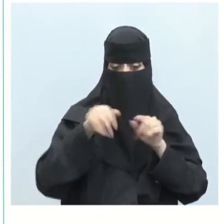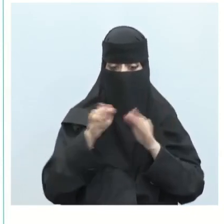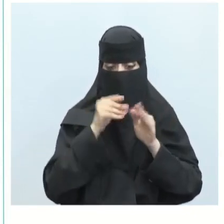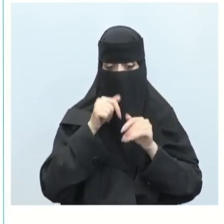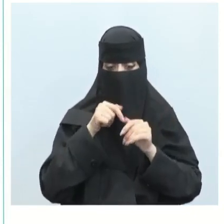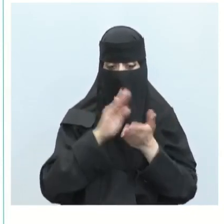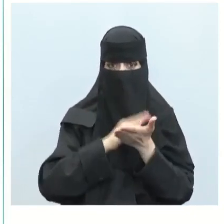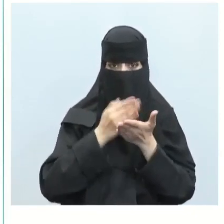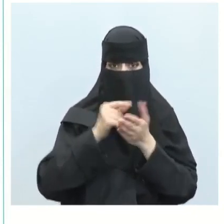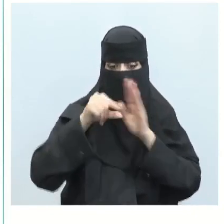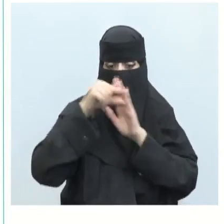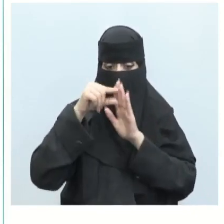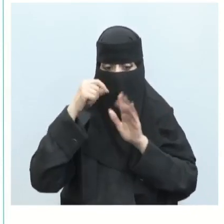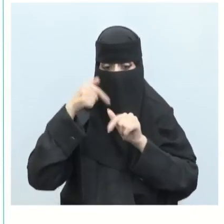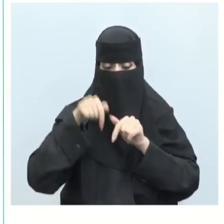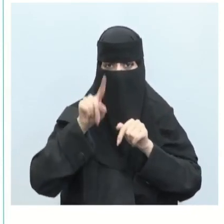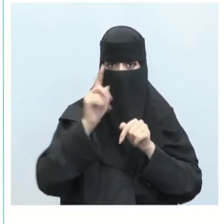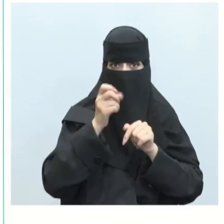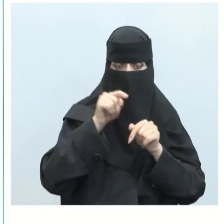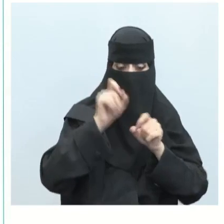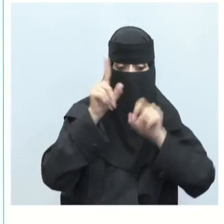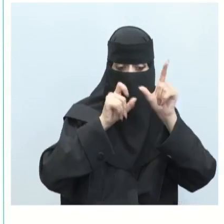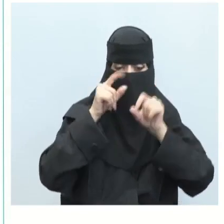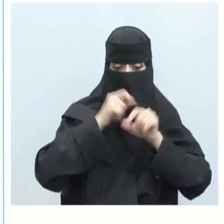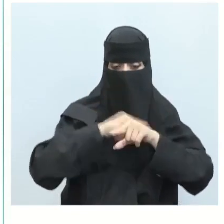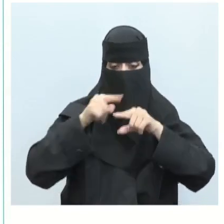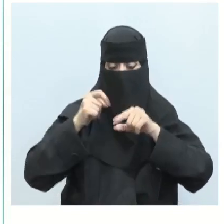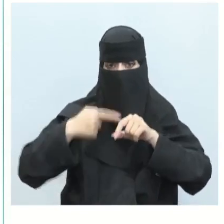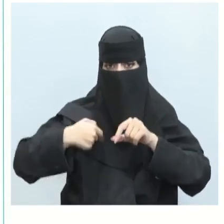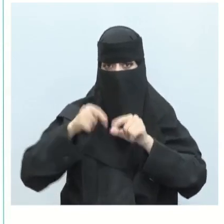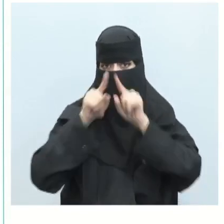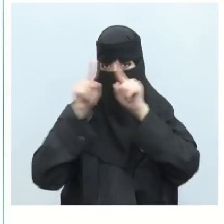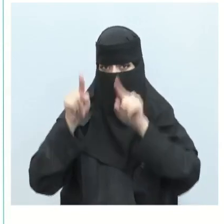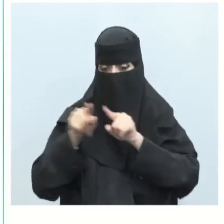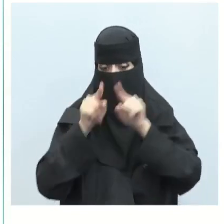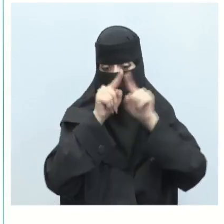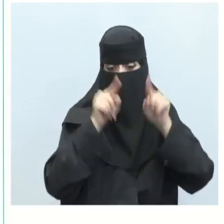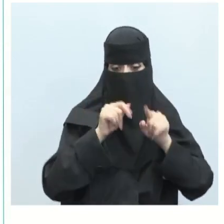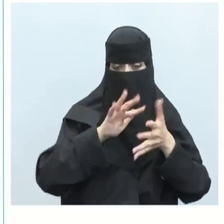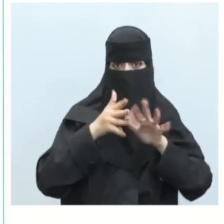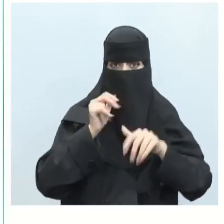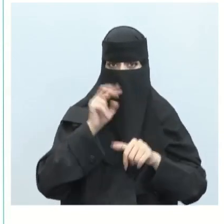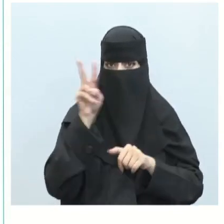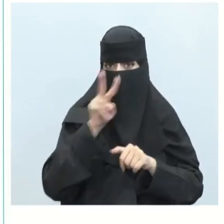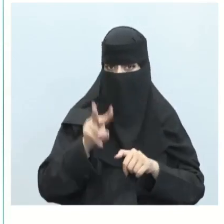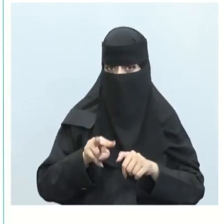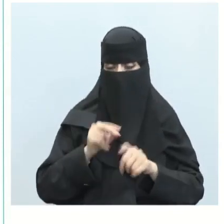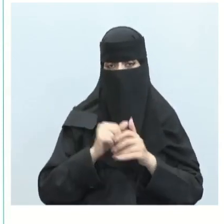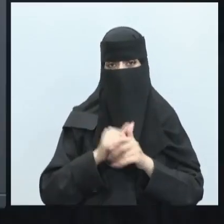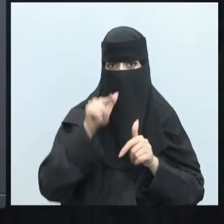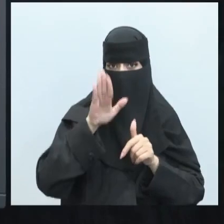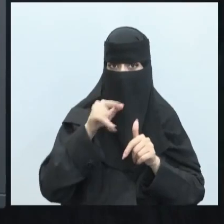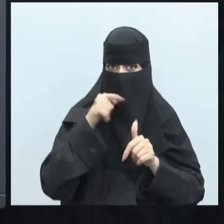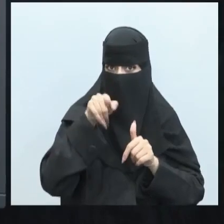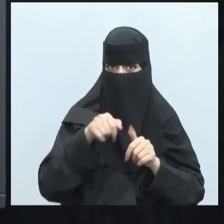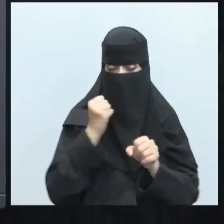ان اس بترجمه عناوين بروتوكول الانترنت اي بي الى اسماء نطاقات يمكن قراءتها هل